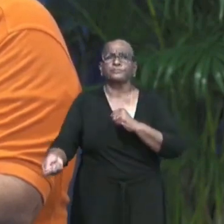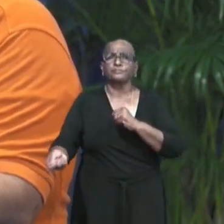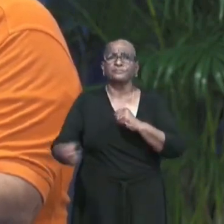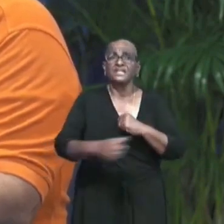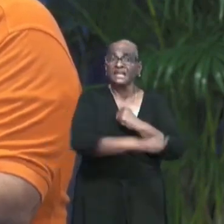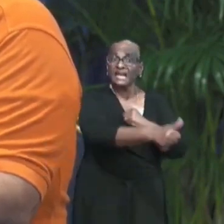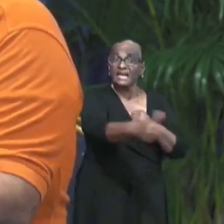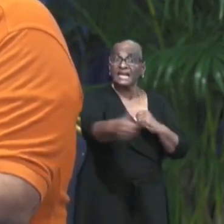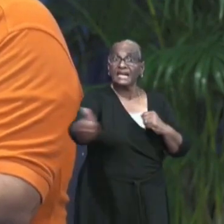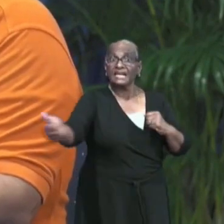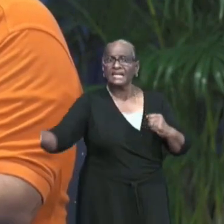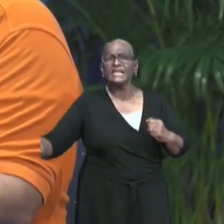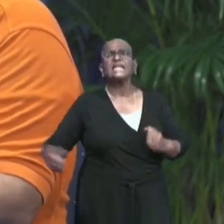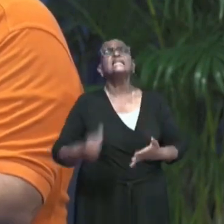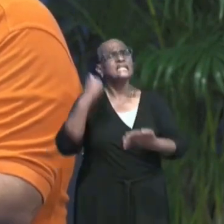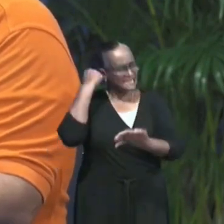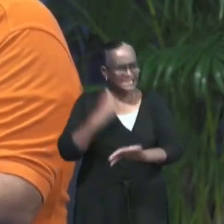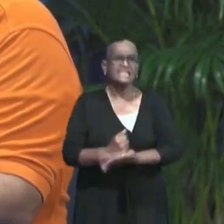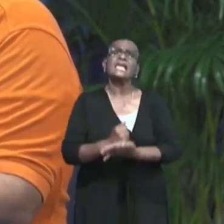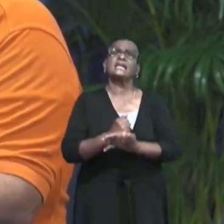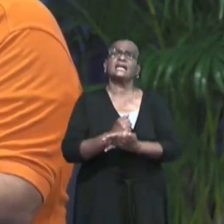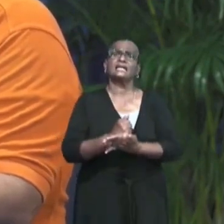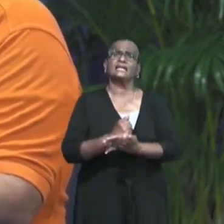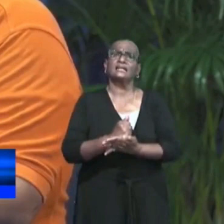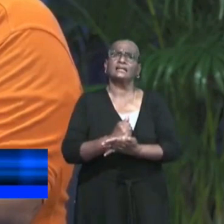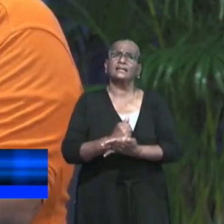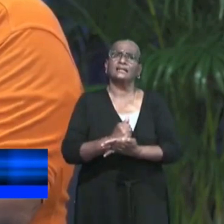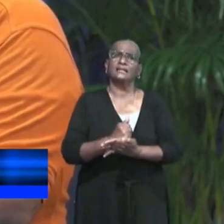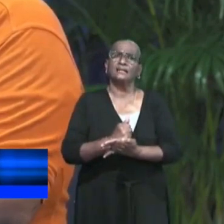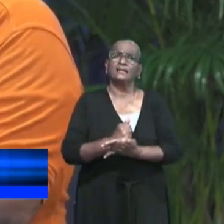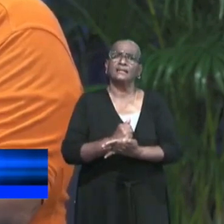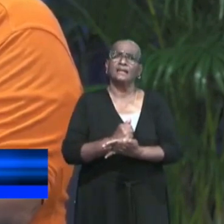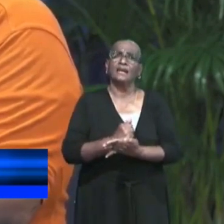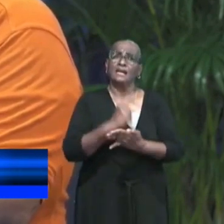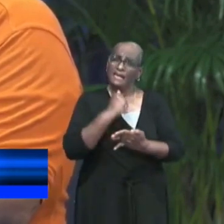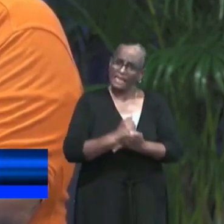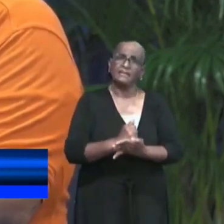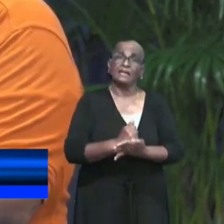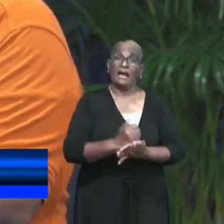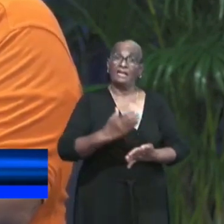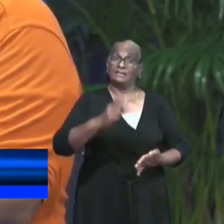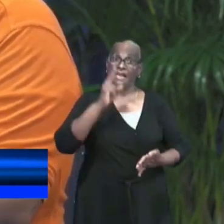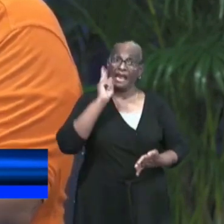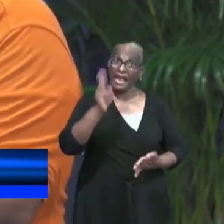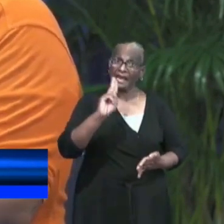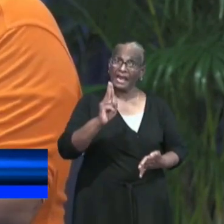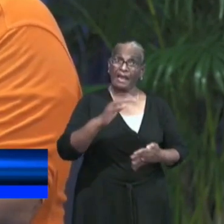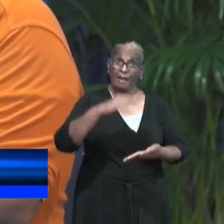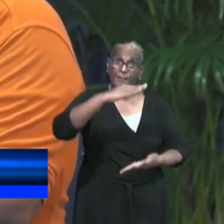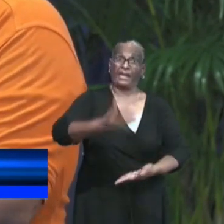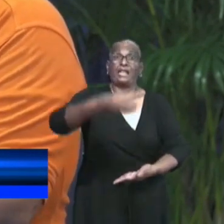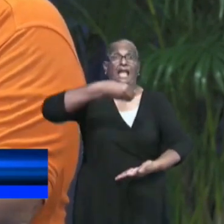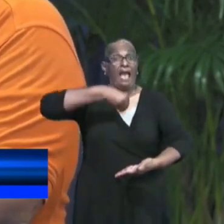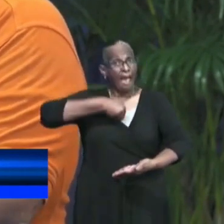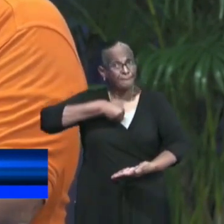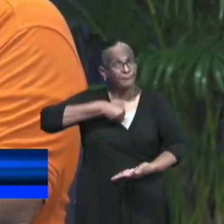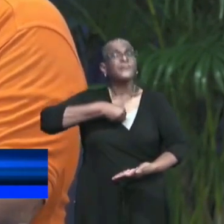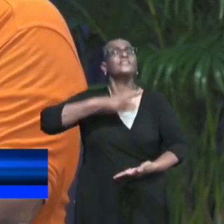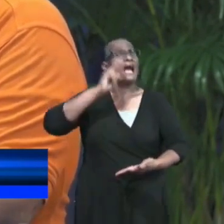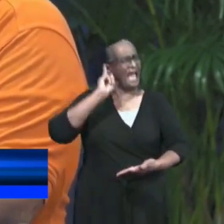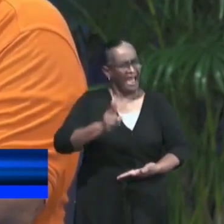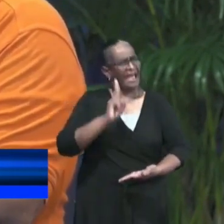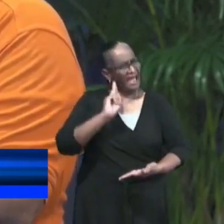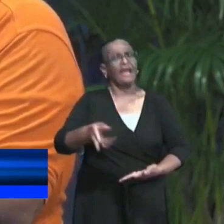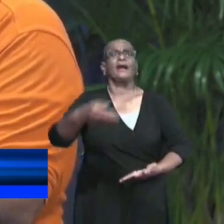iedereen zeker van kan zijn dat ze dus oudste dus gerechtigd zijn om de pakketten natuurlijk te krijgen en